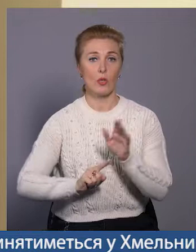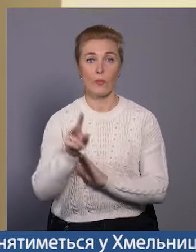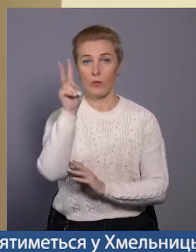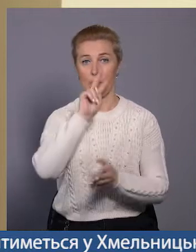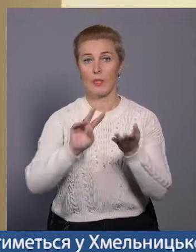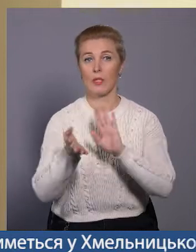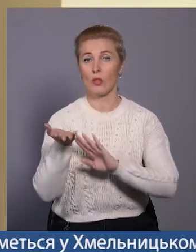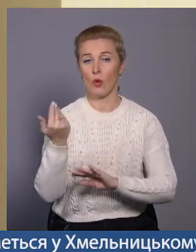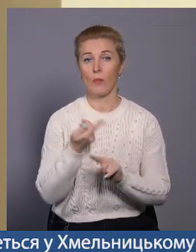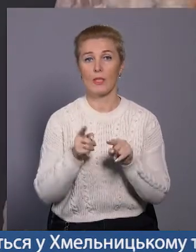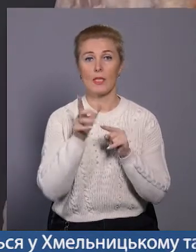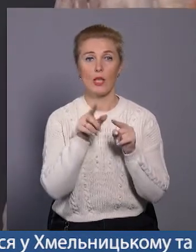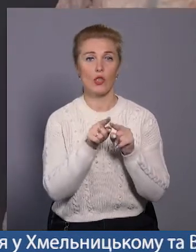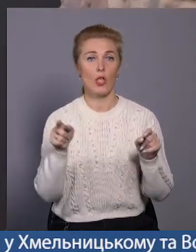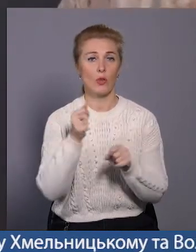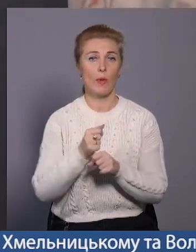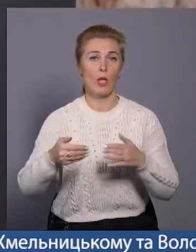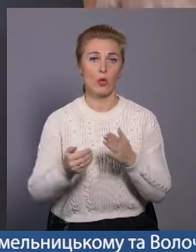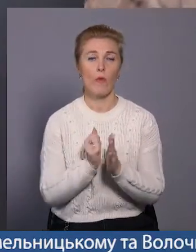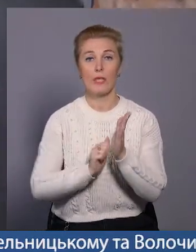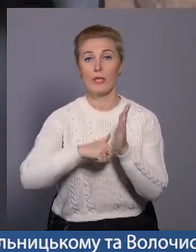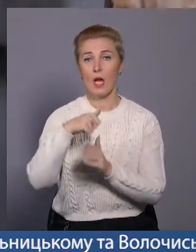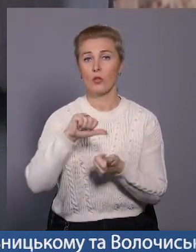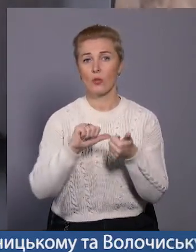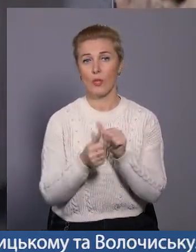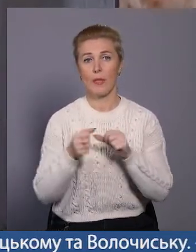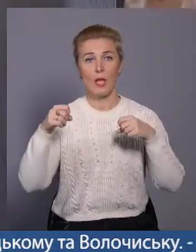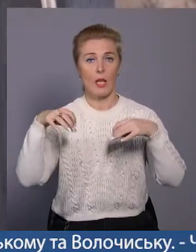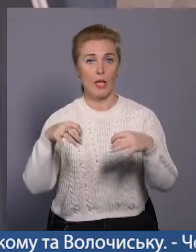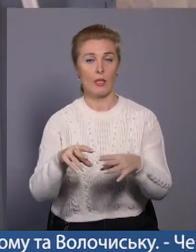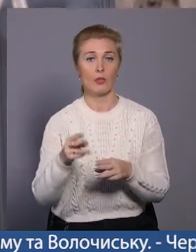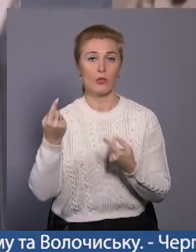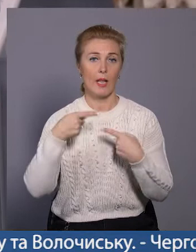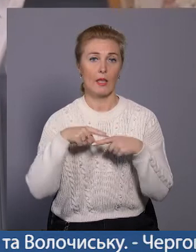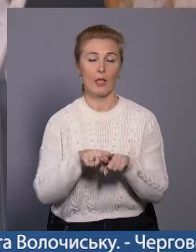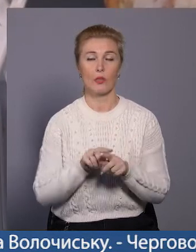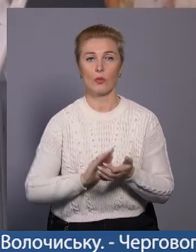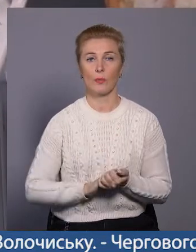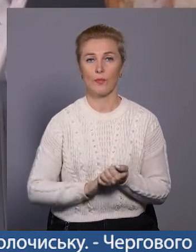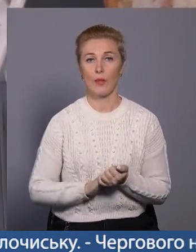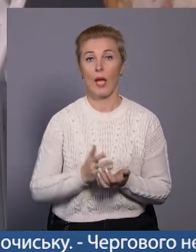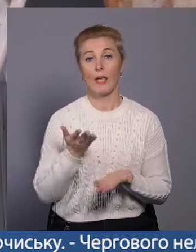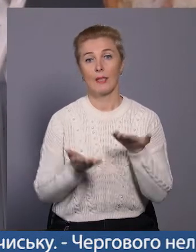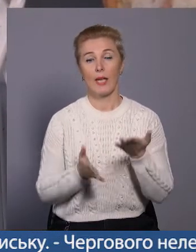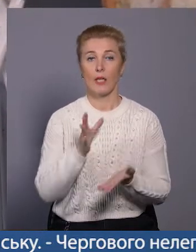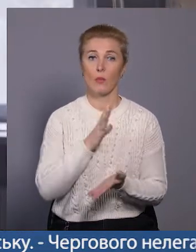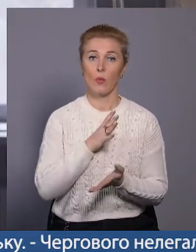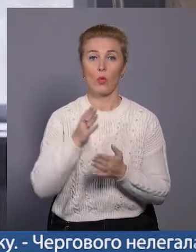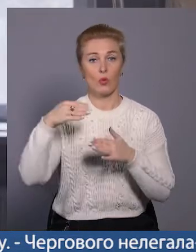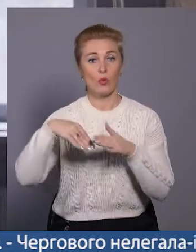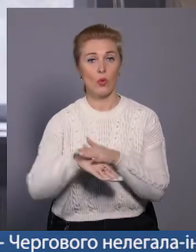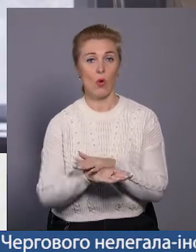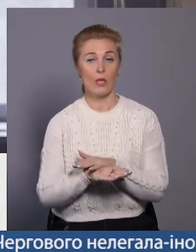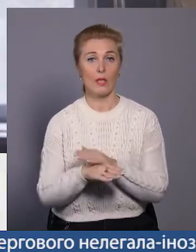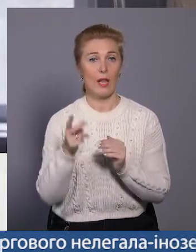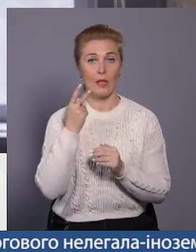2 місяці тому. За цей час зробили нову стяжку, замінили електричні мережі та сантехніку. Були деякі нюанси, так як це цокольний поверх, тому не